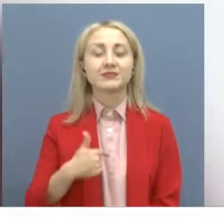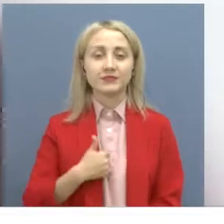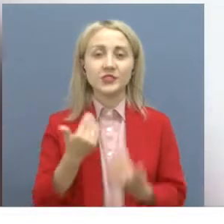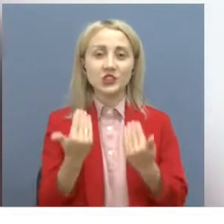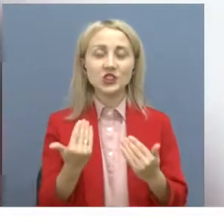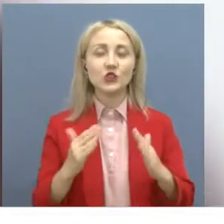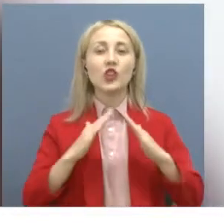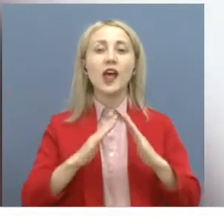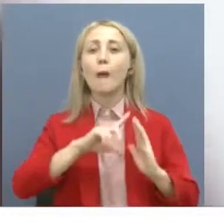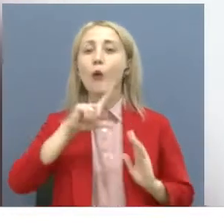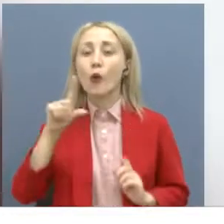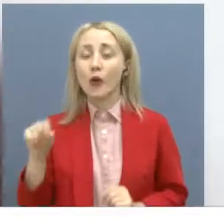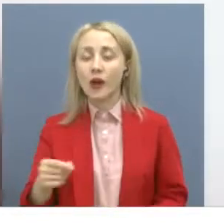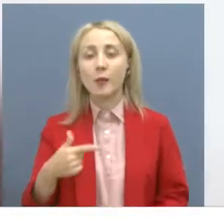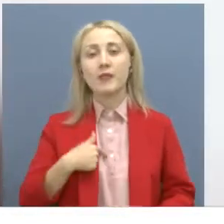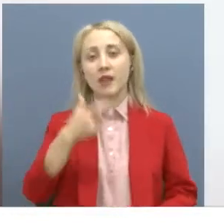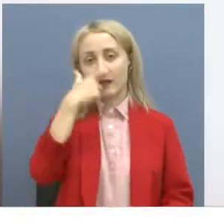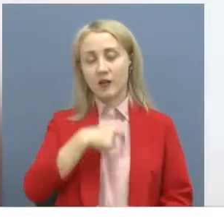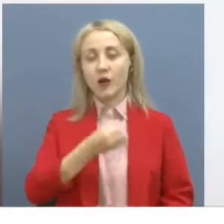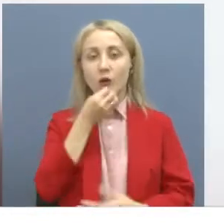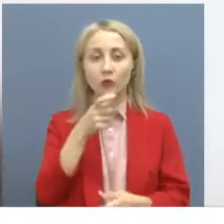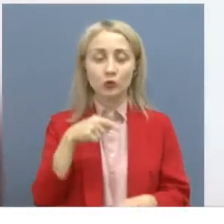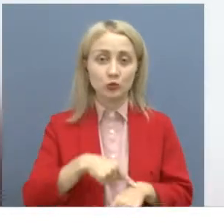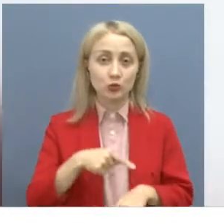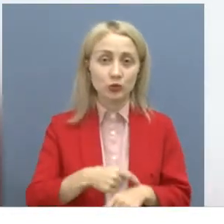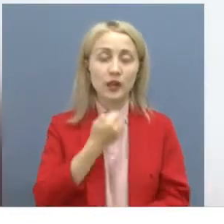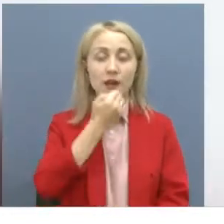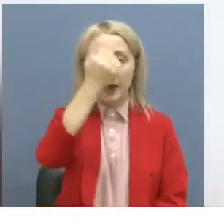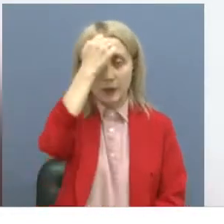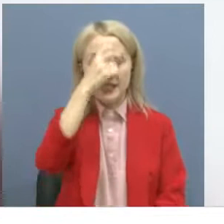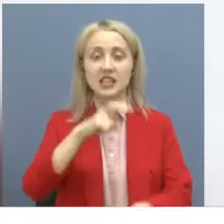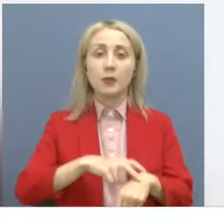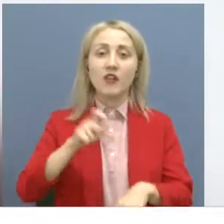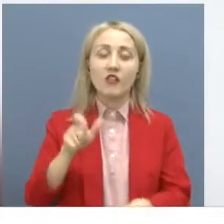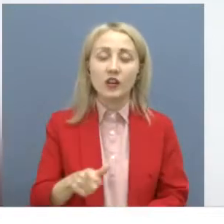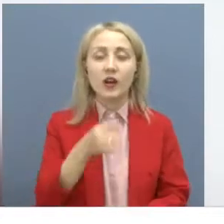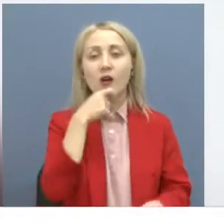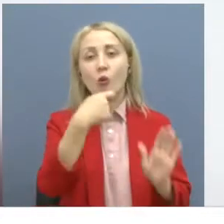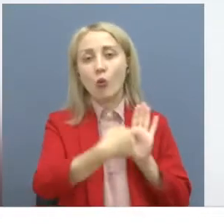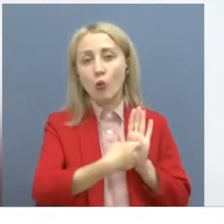Шілденің 21-і күні жолдасым екеумізде коронавирус инфекциясымен түстік. Бүгін мені үйге шығарып